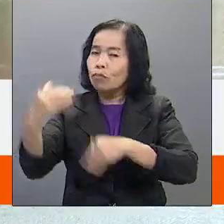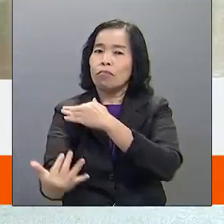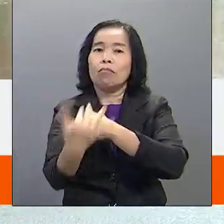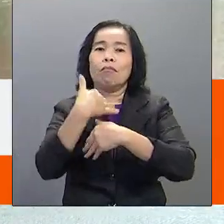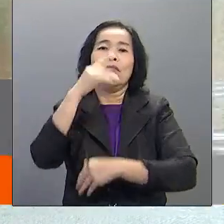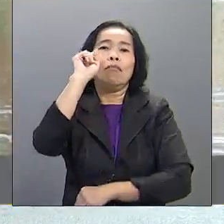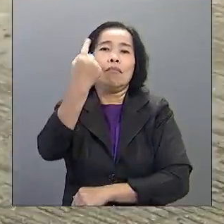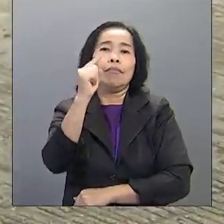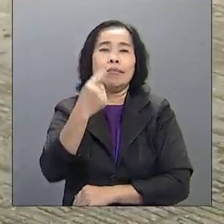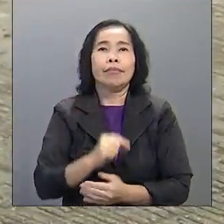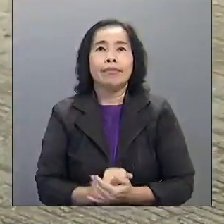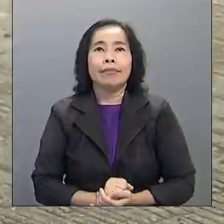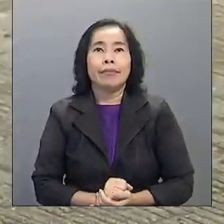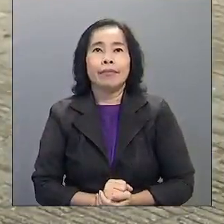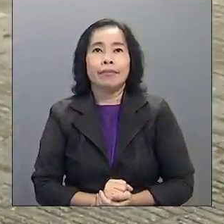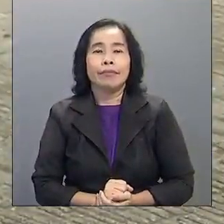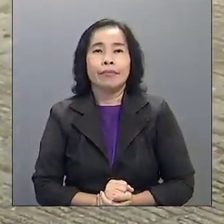ล้วค่ะ